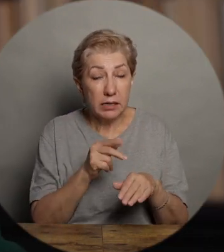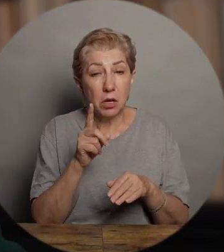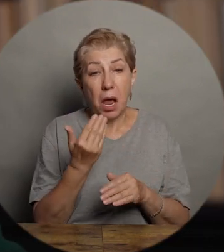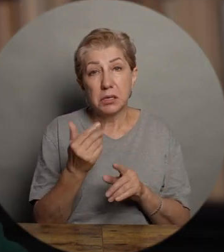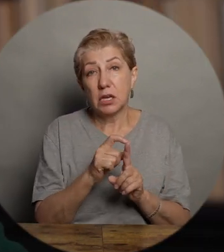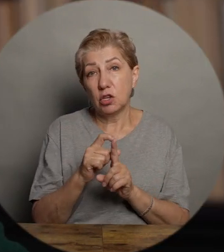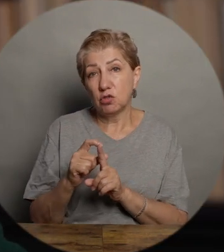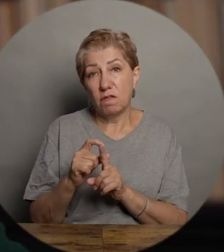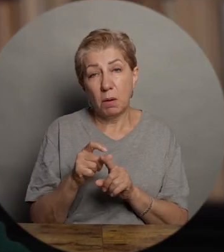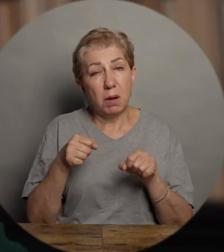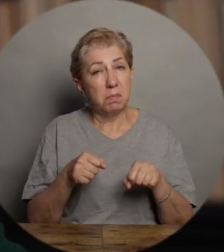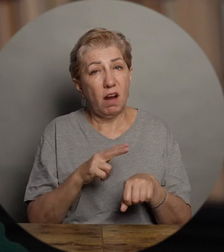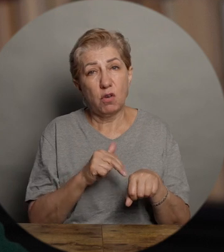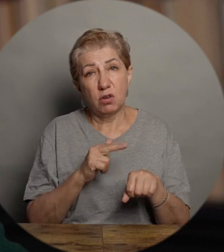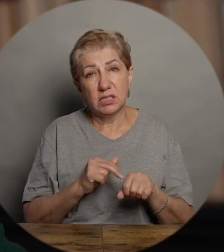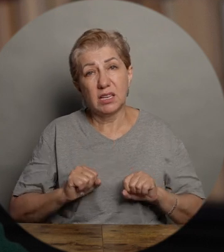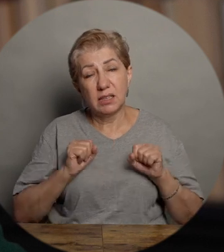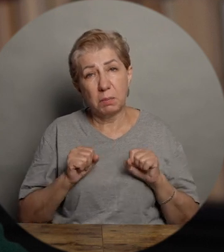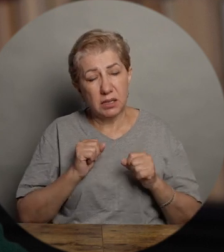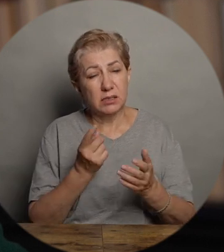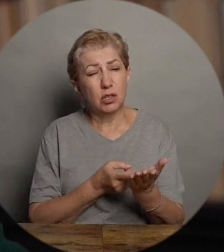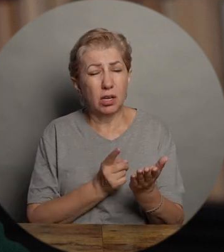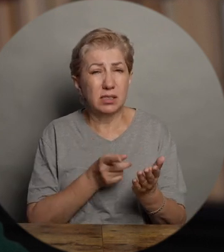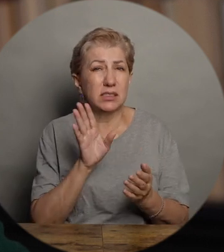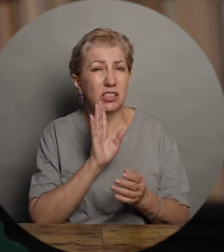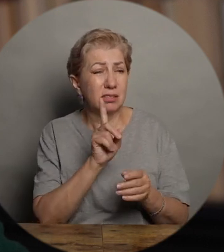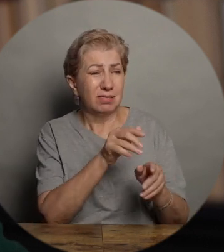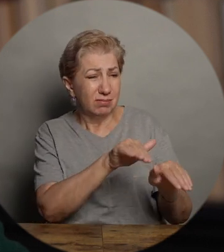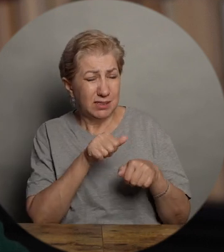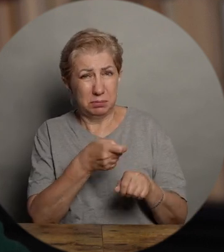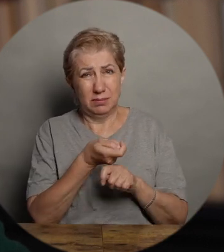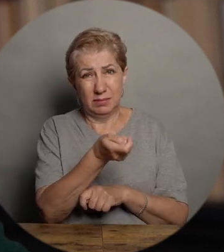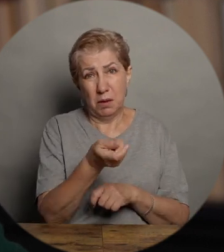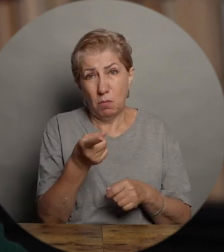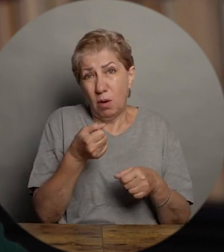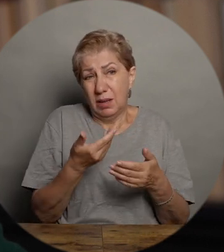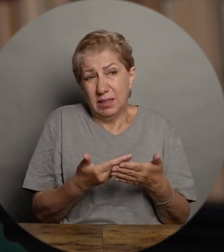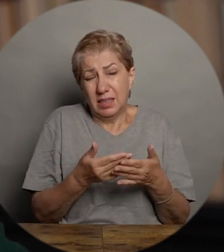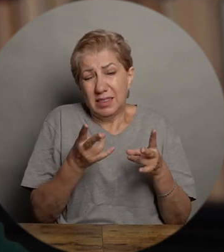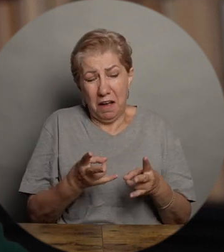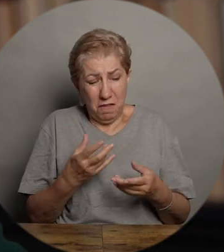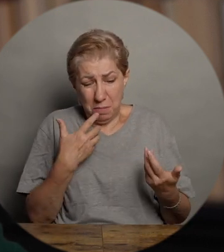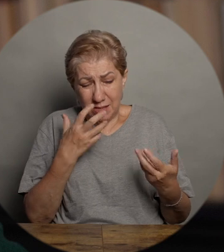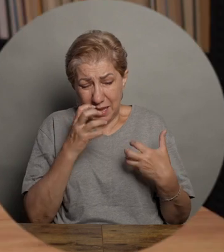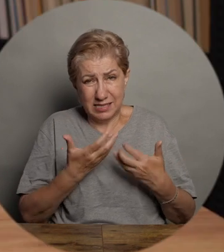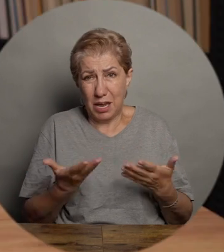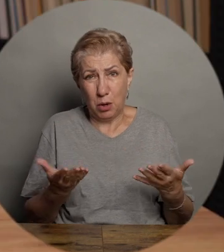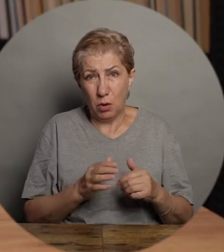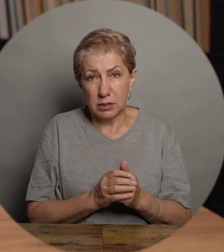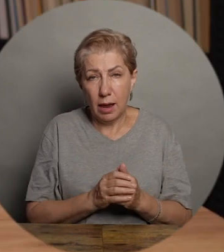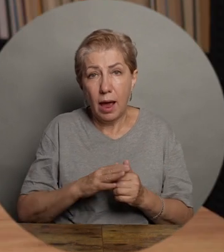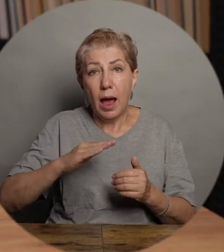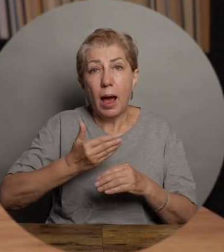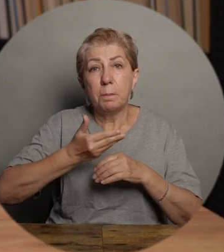за її словами правоохоронці намагалася переконати жінку відкликати заяву бо травми начебто були несерйозними